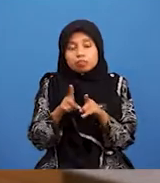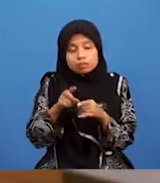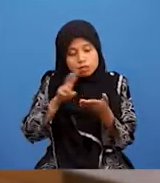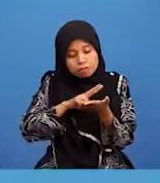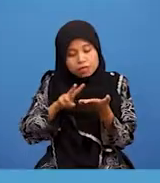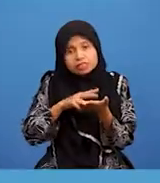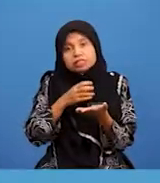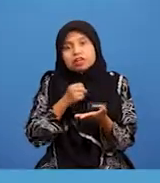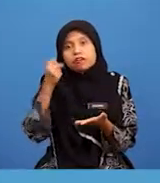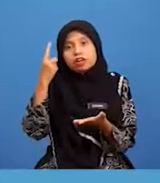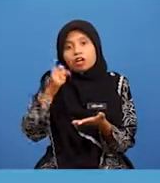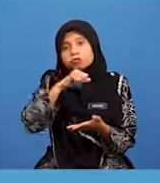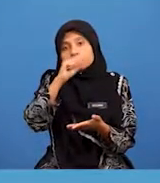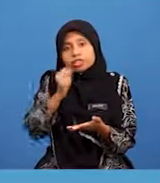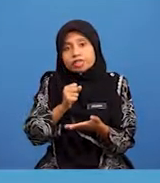memahamkan soalan.